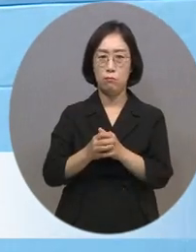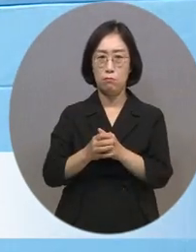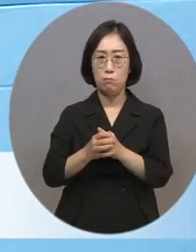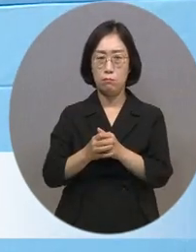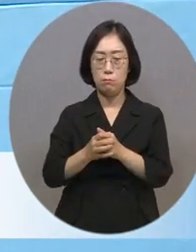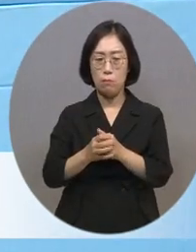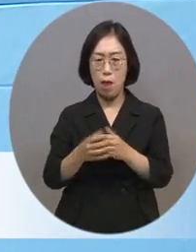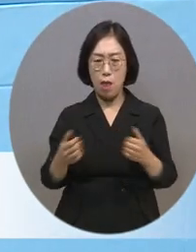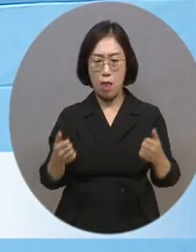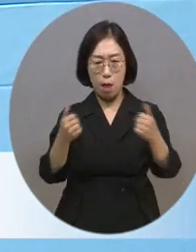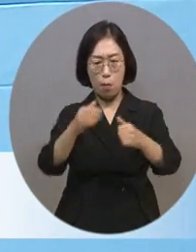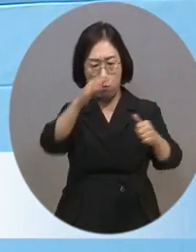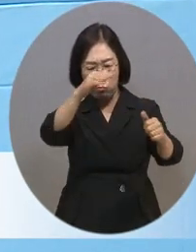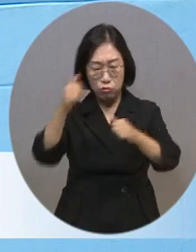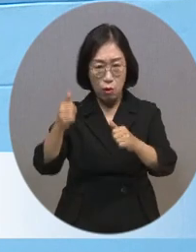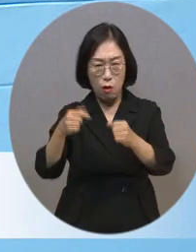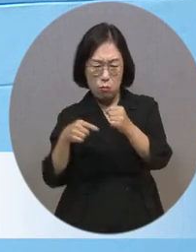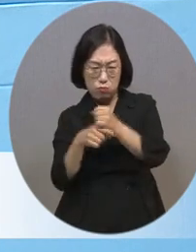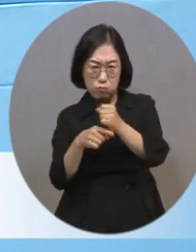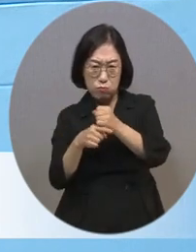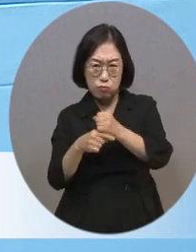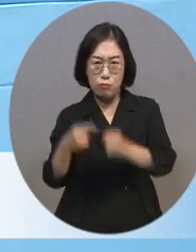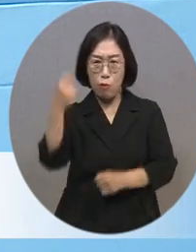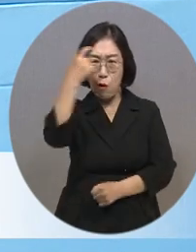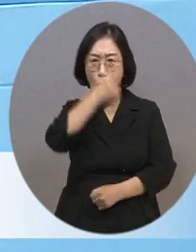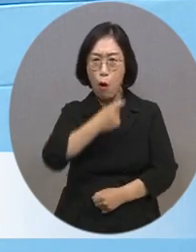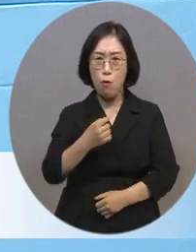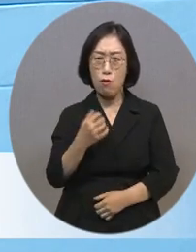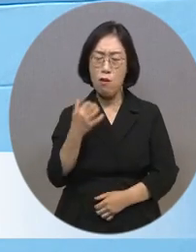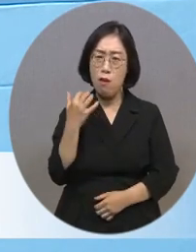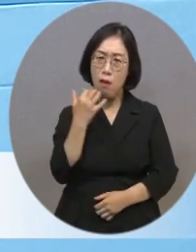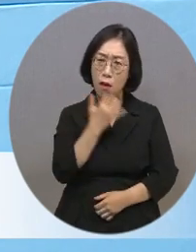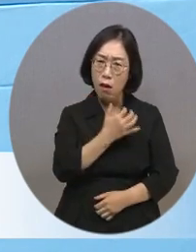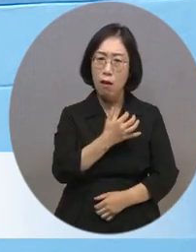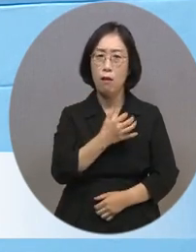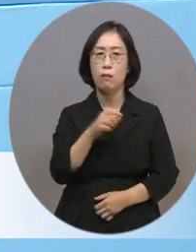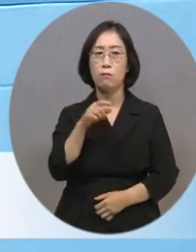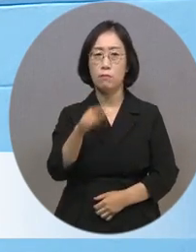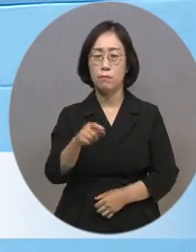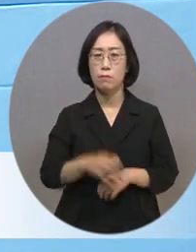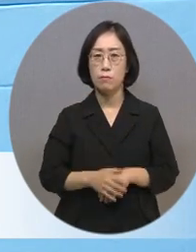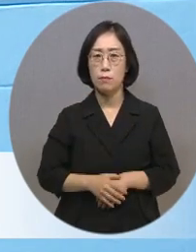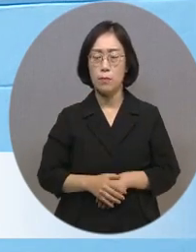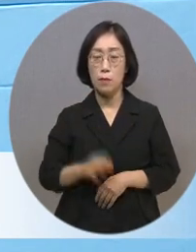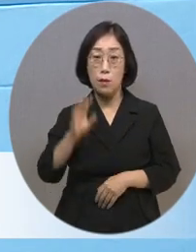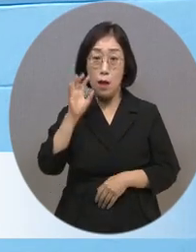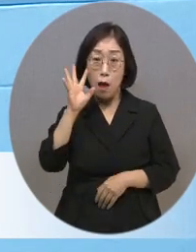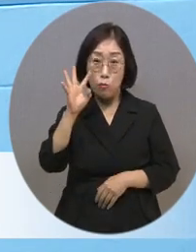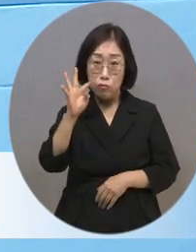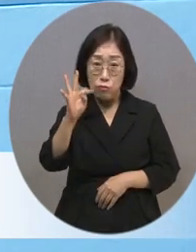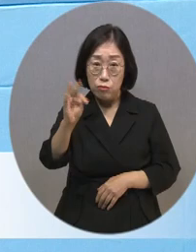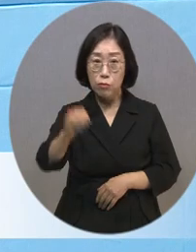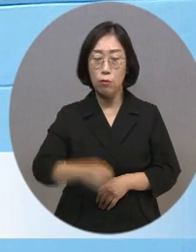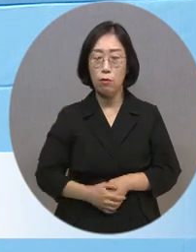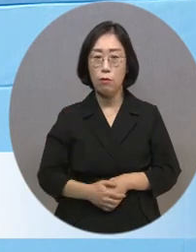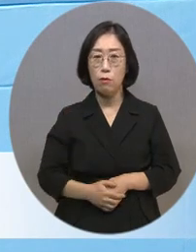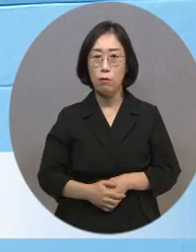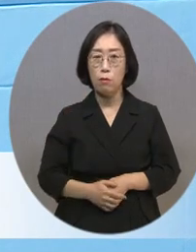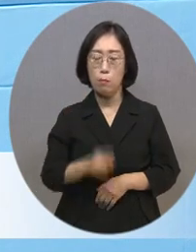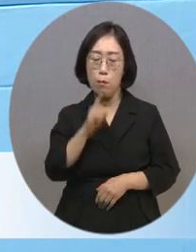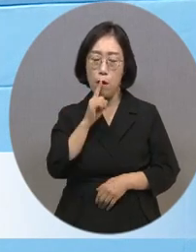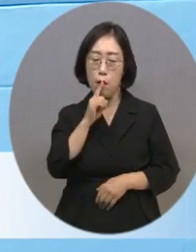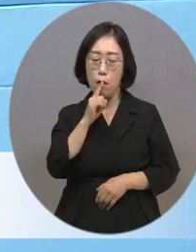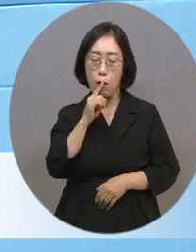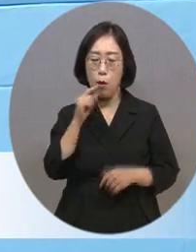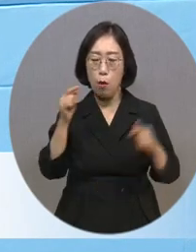조사가 이루어지는 과정에서 고인이 낯빛이 점차 창백해졌고 그날 이후로 고인이